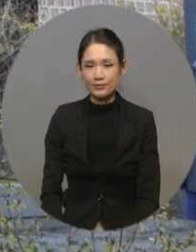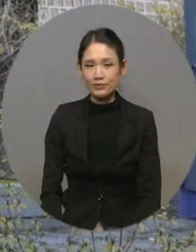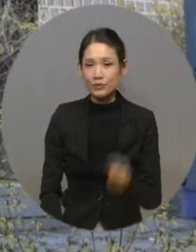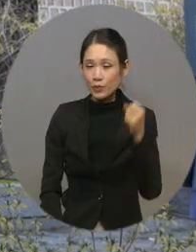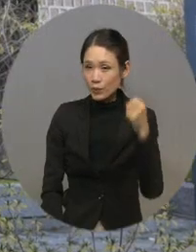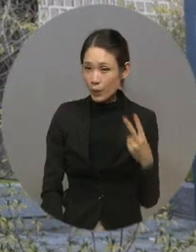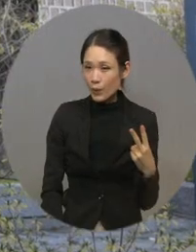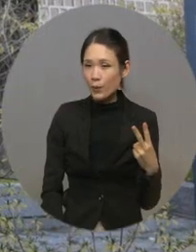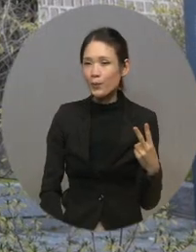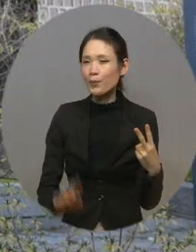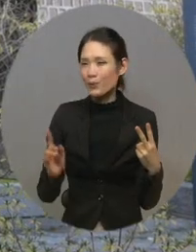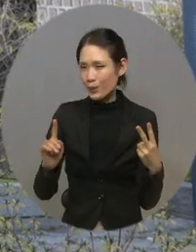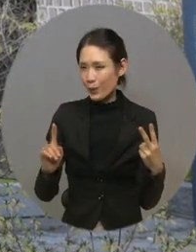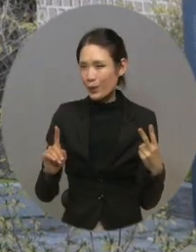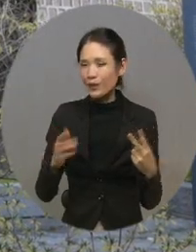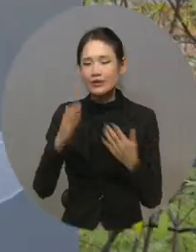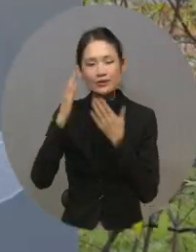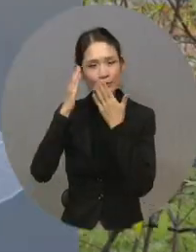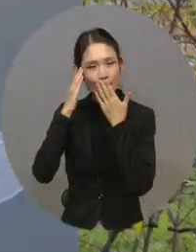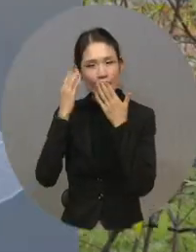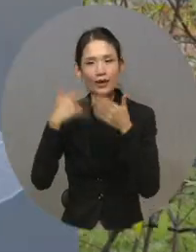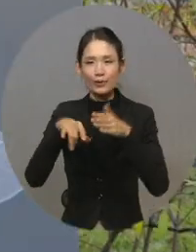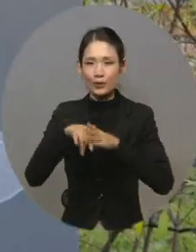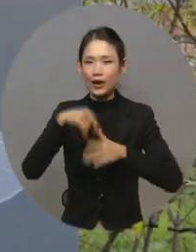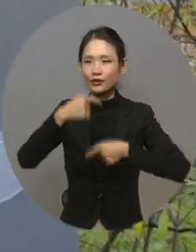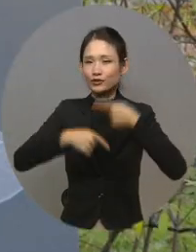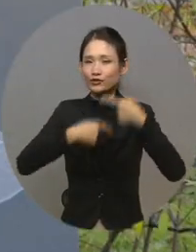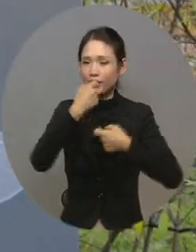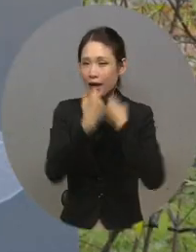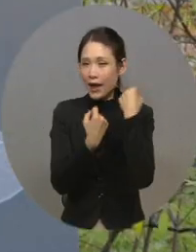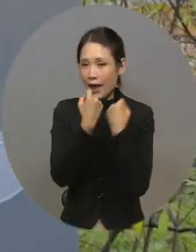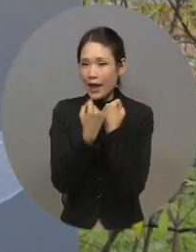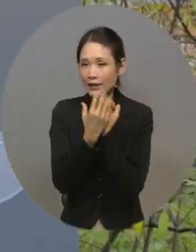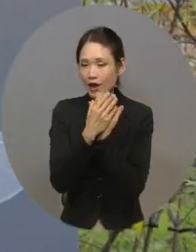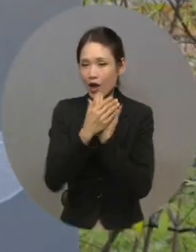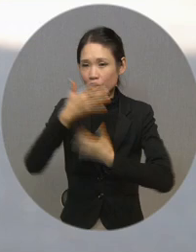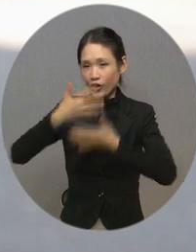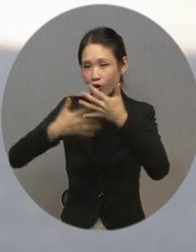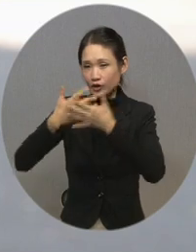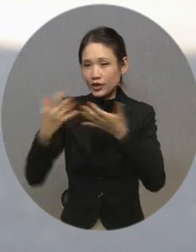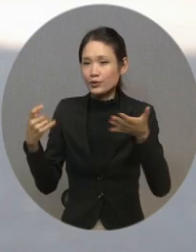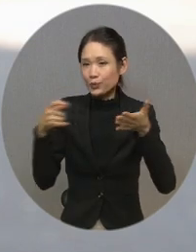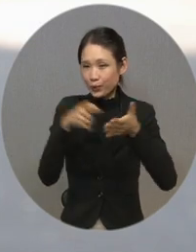아니라 청각장애인을 위한 수어 해설 영상도 함께 제공하고 있습니다.